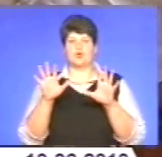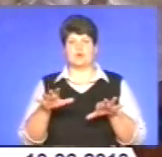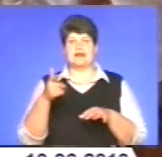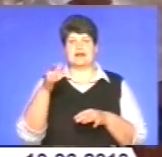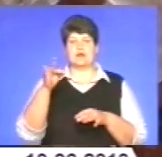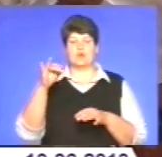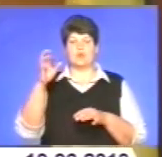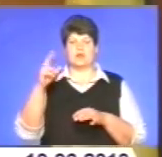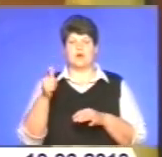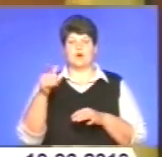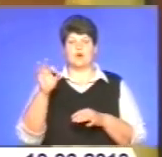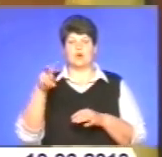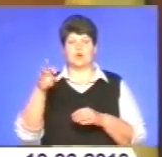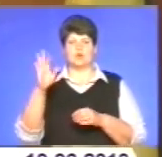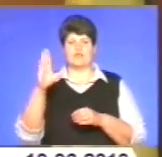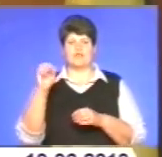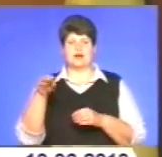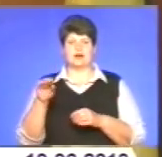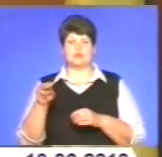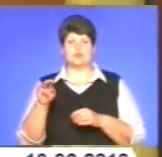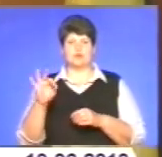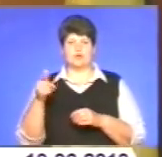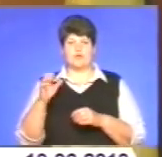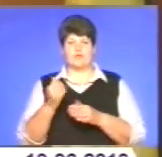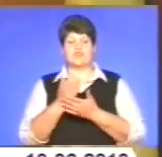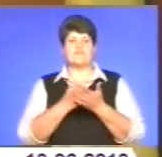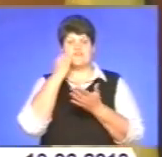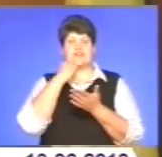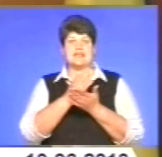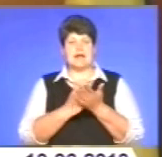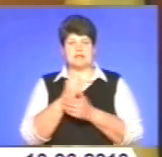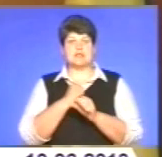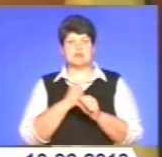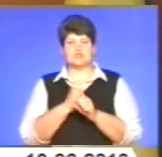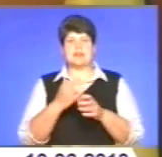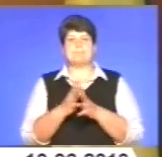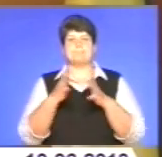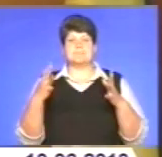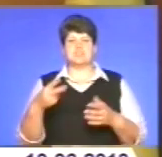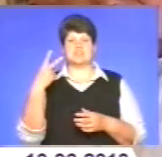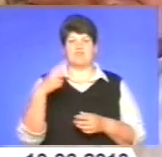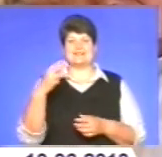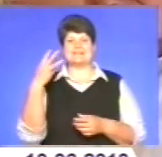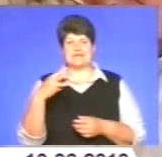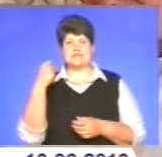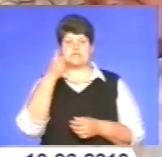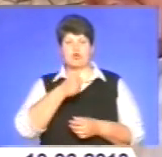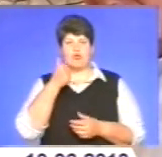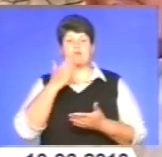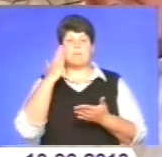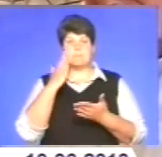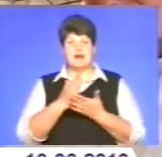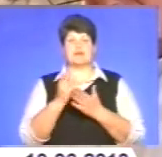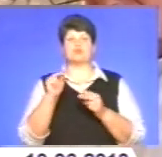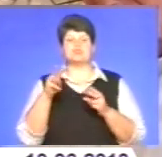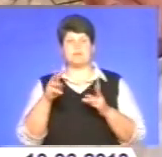Григорія Головатого. Все-таки ветерани, які пропрацювали більше 20, більше 30 років, вони все-таки мають чим